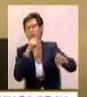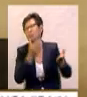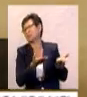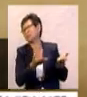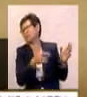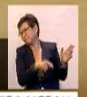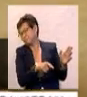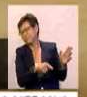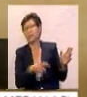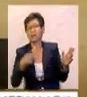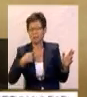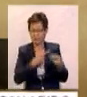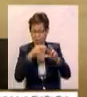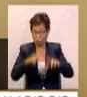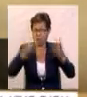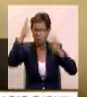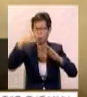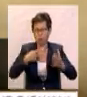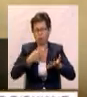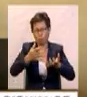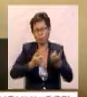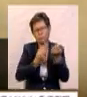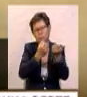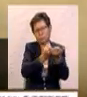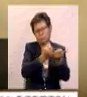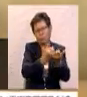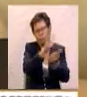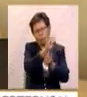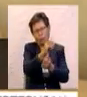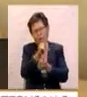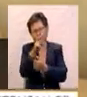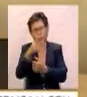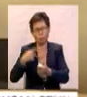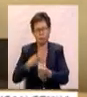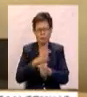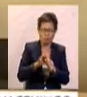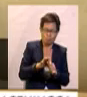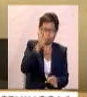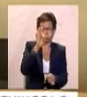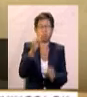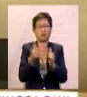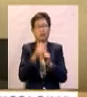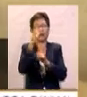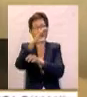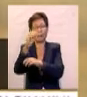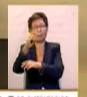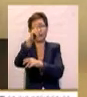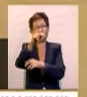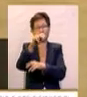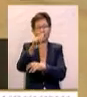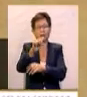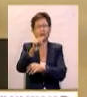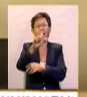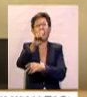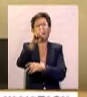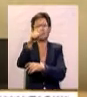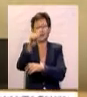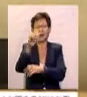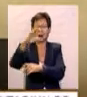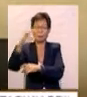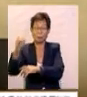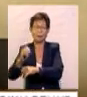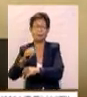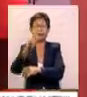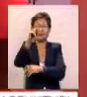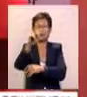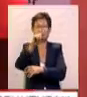syarikat tempatan, we want to be able to support them, we want to be able to contribute. We are very inspired dengan syarikat NASA ini to kickstart